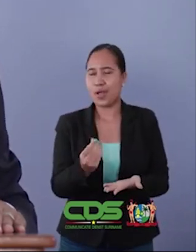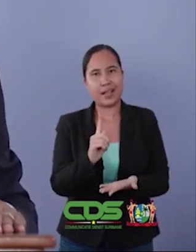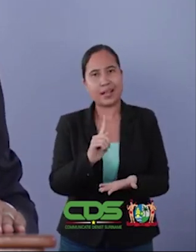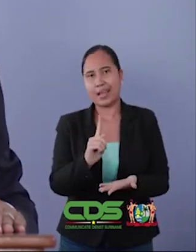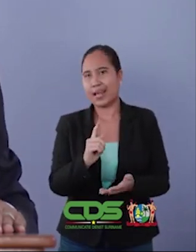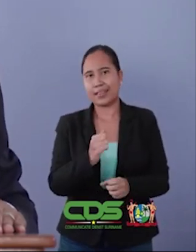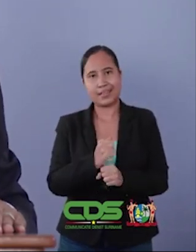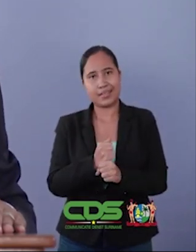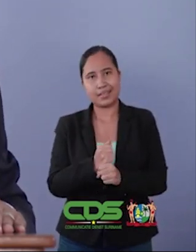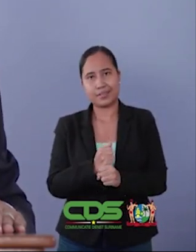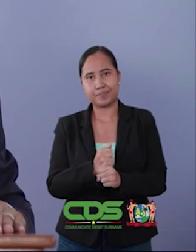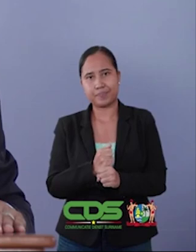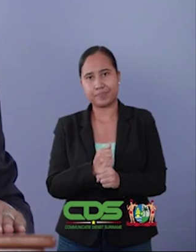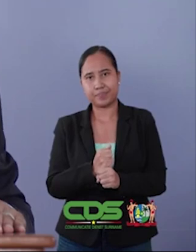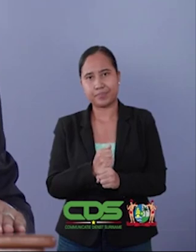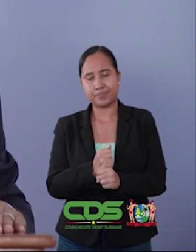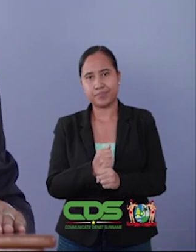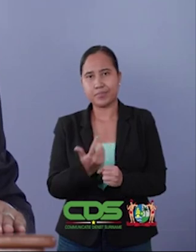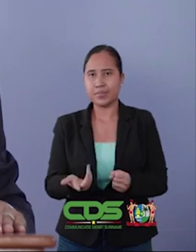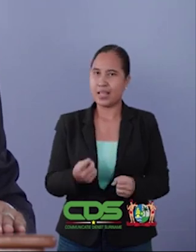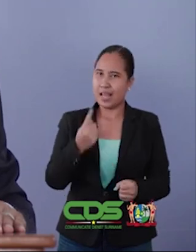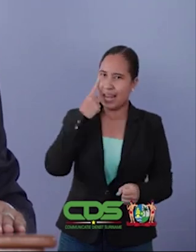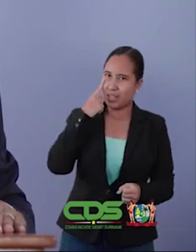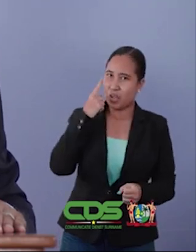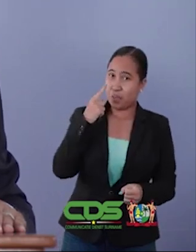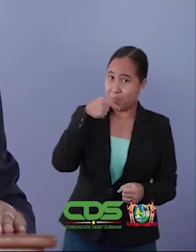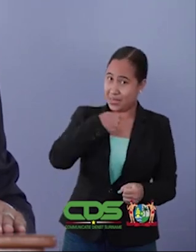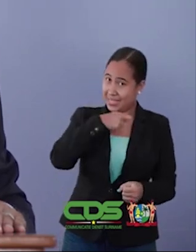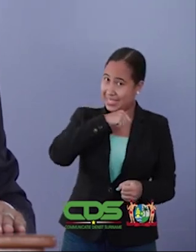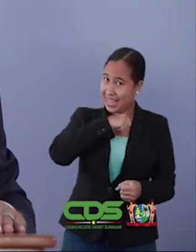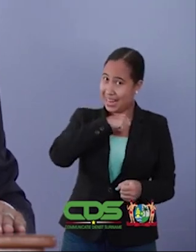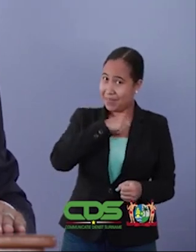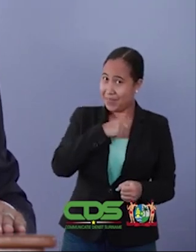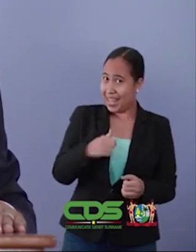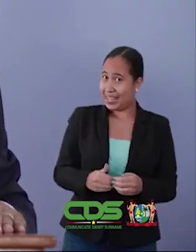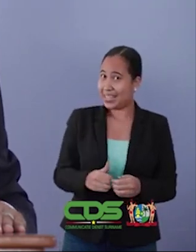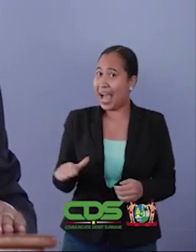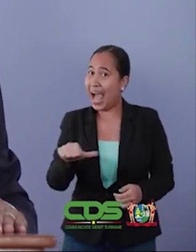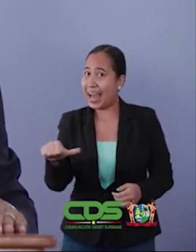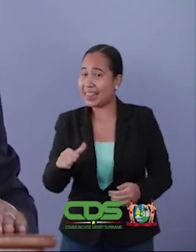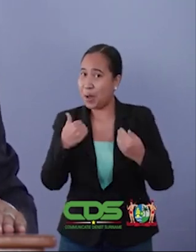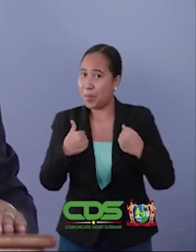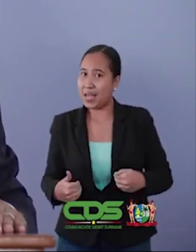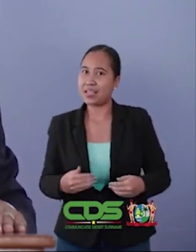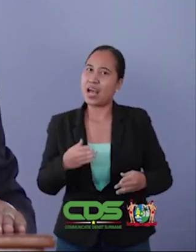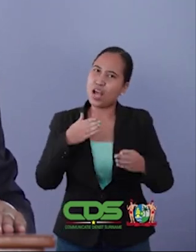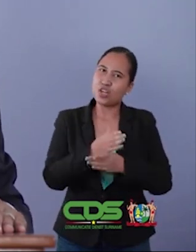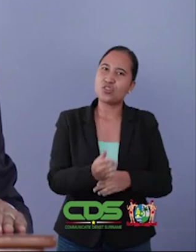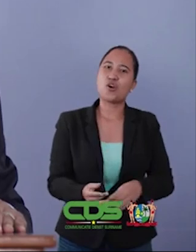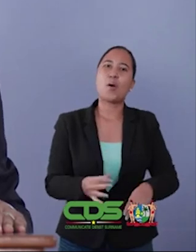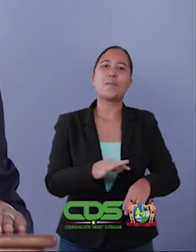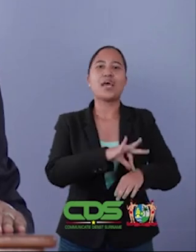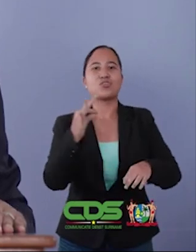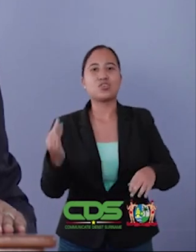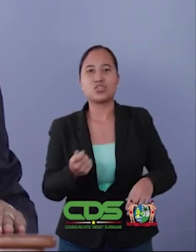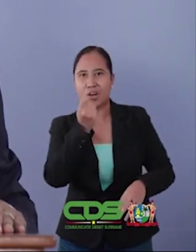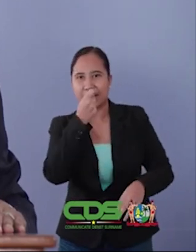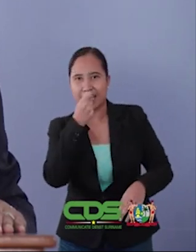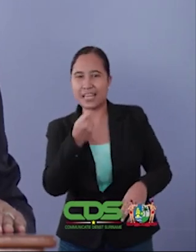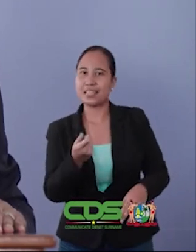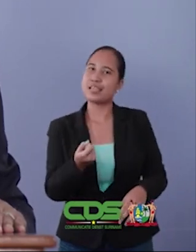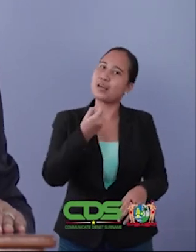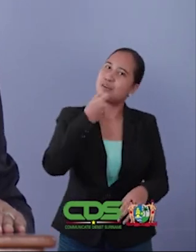Let dus op jezelf en op je naaste. Ten slotte, blijf je gezond eten. Neem voldoende